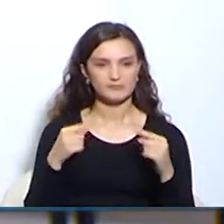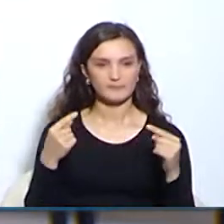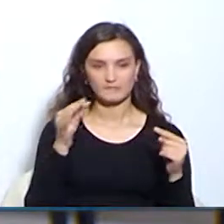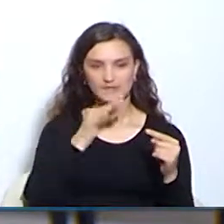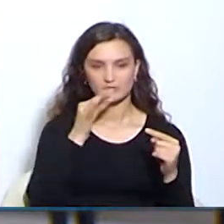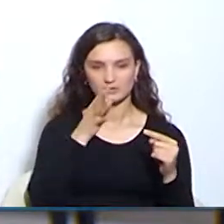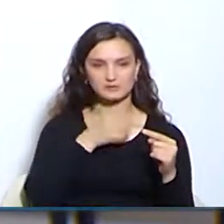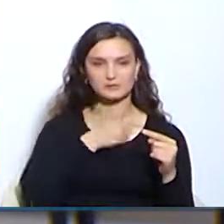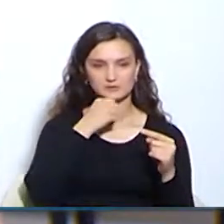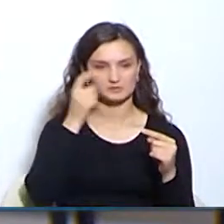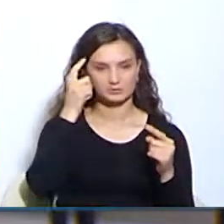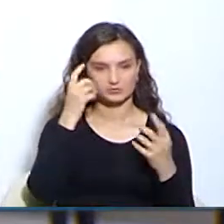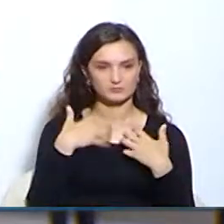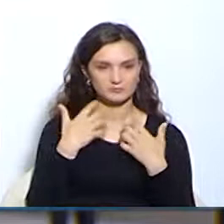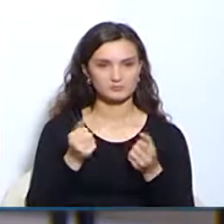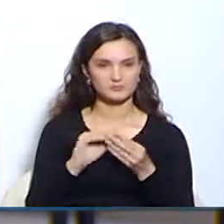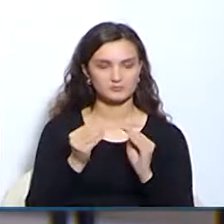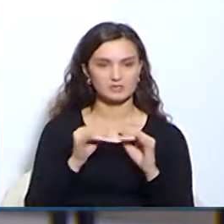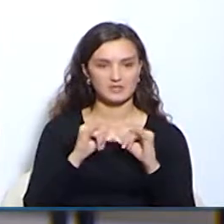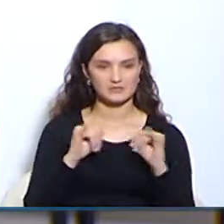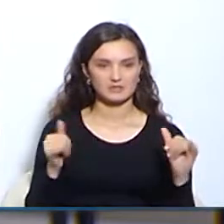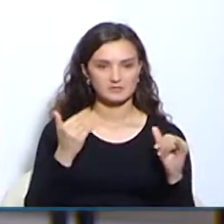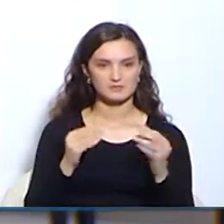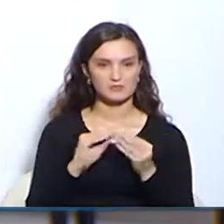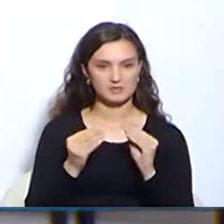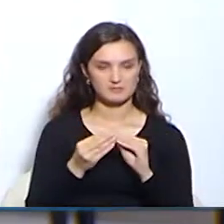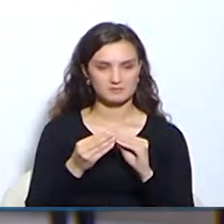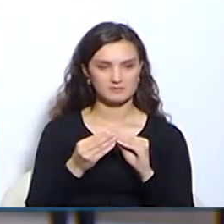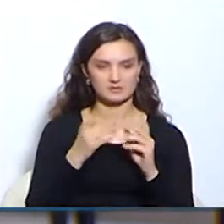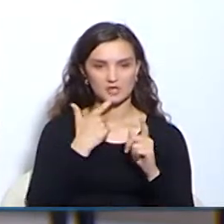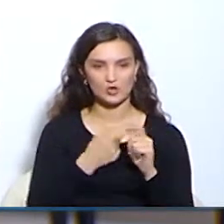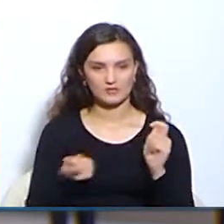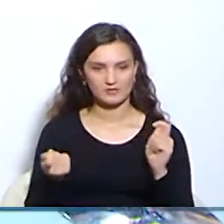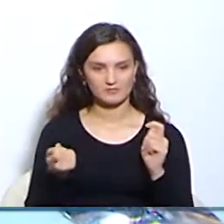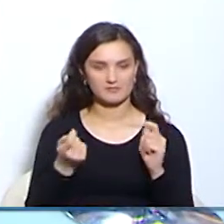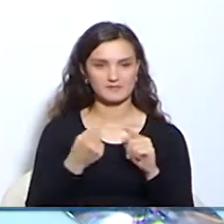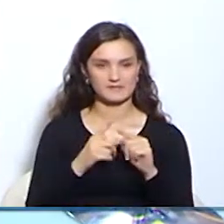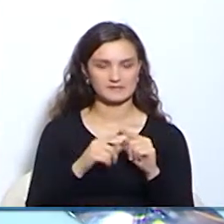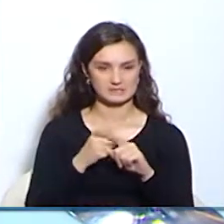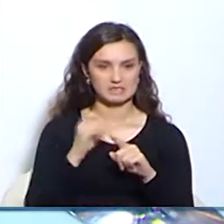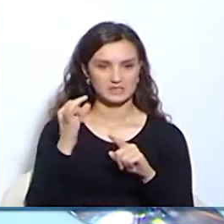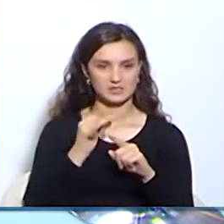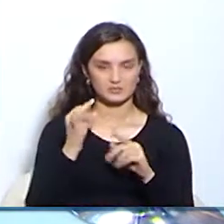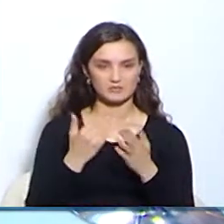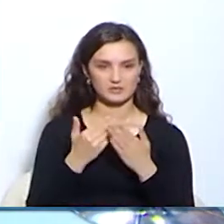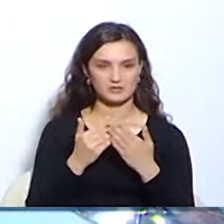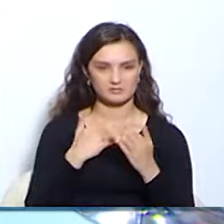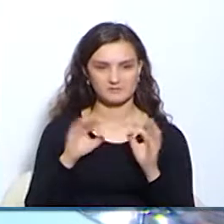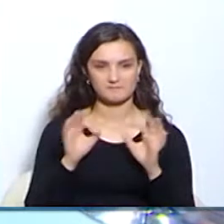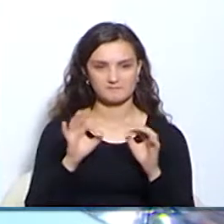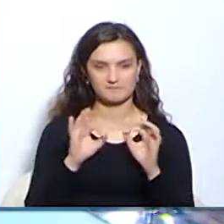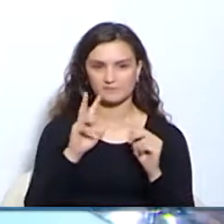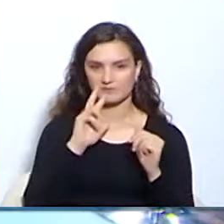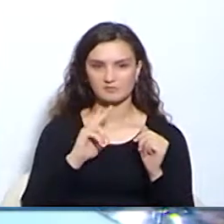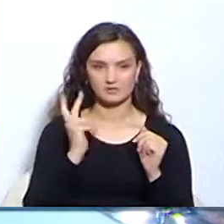ადრეული ასაკის მენტალური ჯანმრთელობის პრობლემები, განვითარების პრობლემები, დაყოვნება როგორც ასეთი. ძალიან საინტერესოა, აი მაგალითს ვიტყვი, რომ მაგალითად